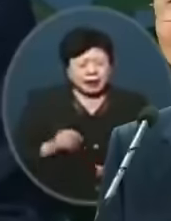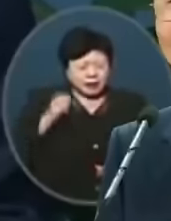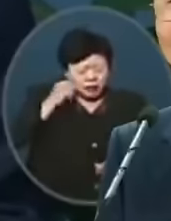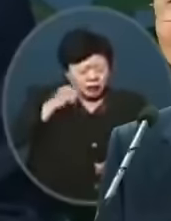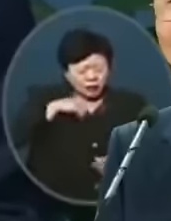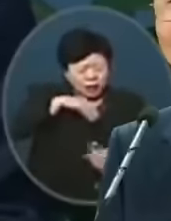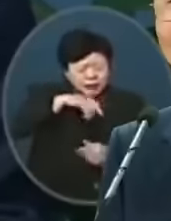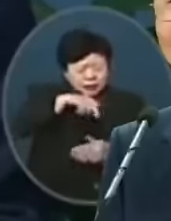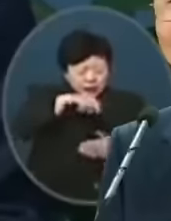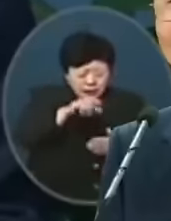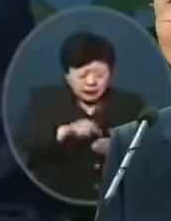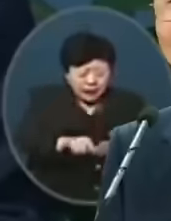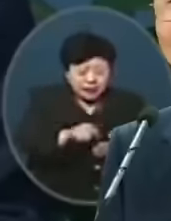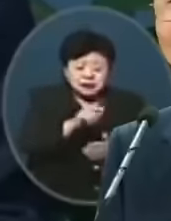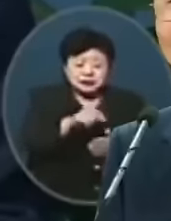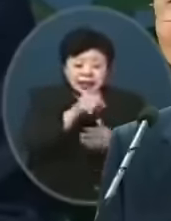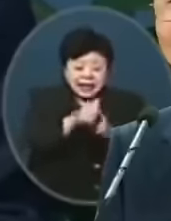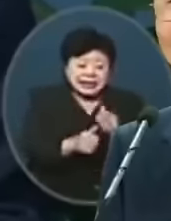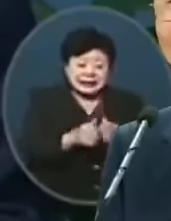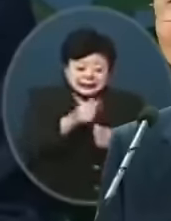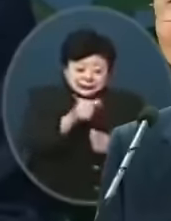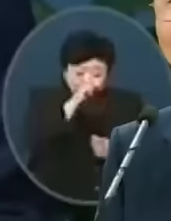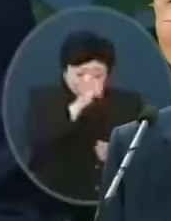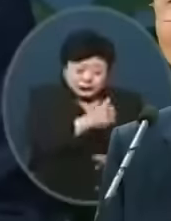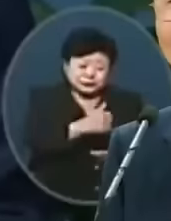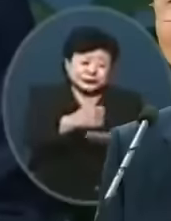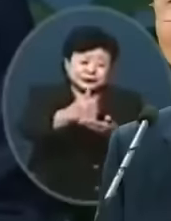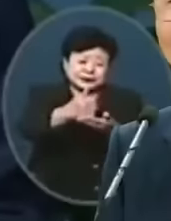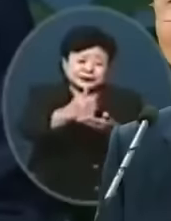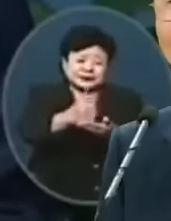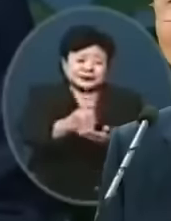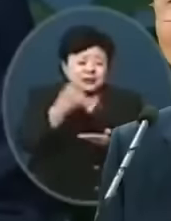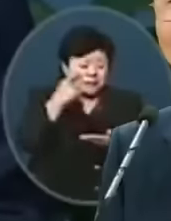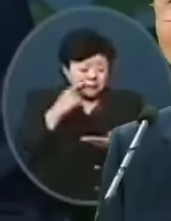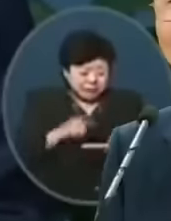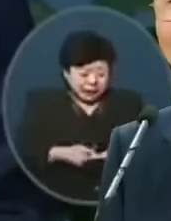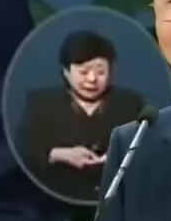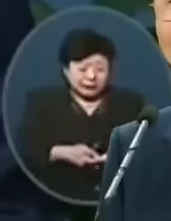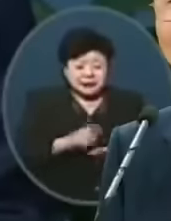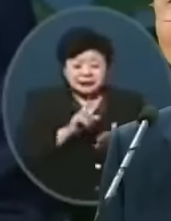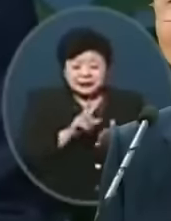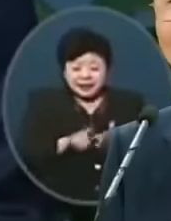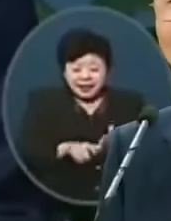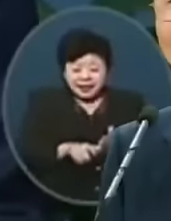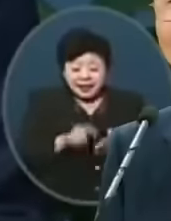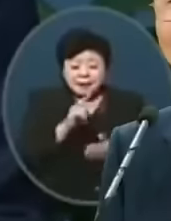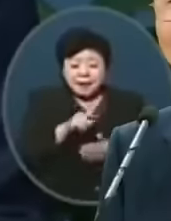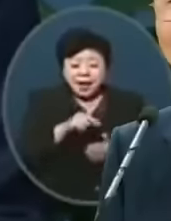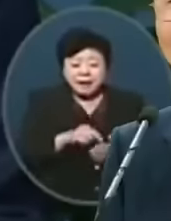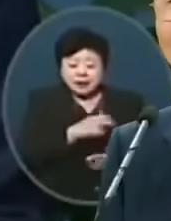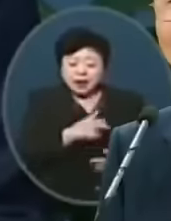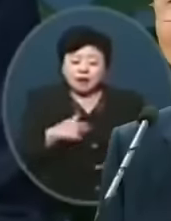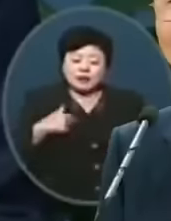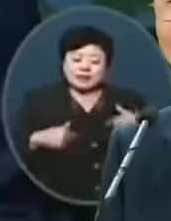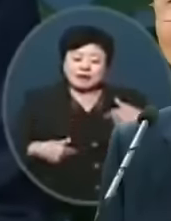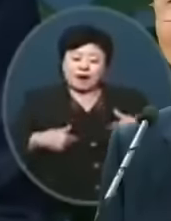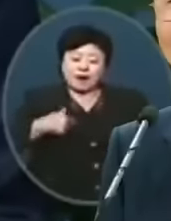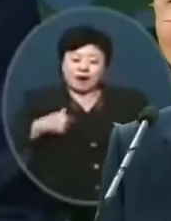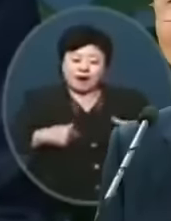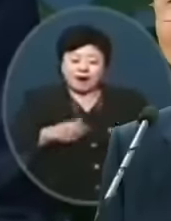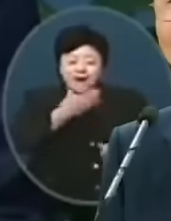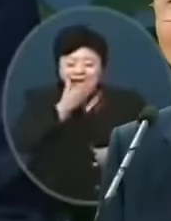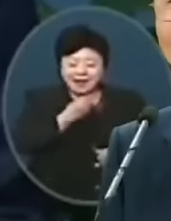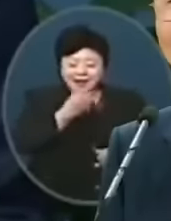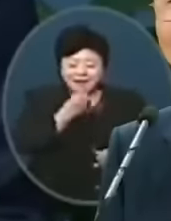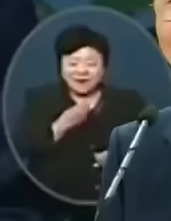스산한데 그런 가운데서 하나님은 좋으신 하나님이라는 것을 발견하게 되었을 때 마음이 너무나 기쁘고